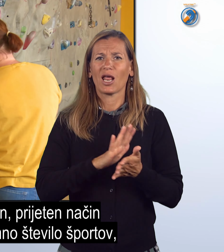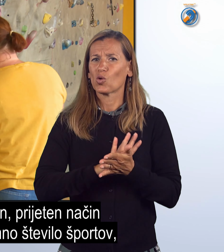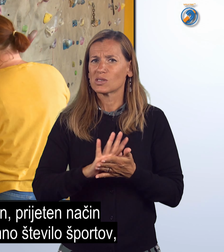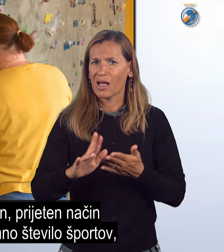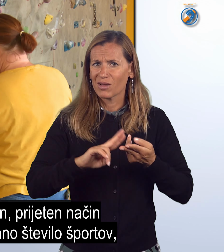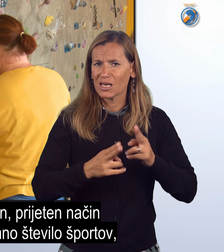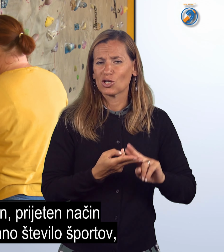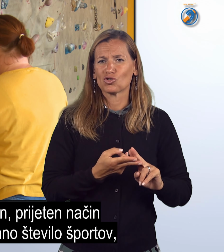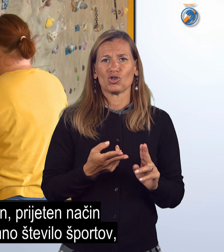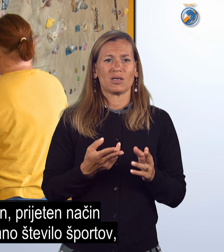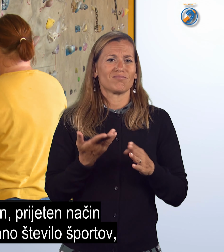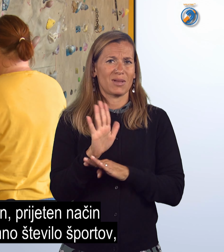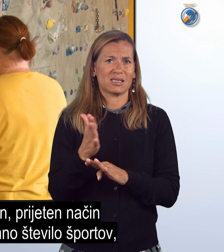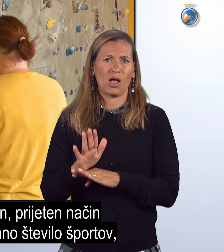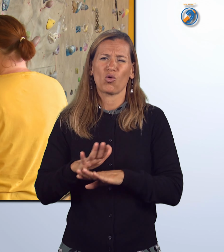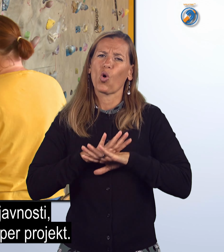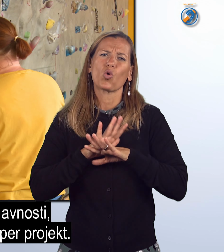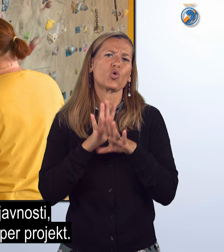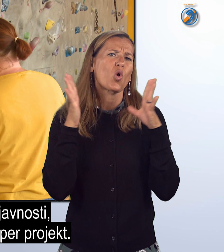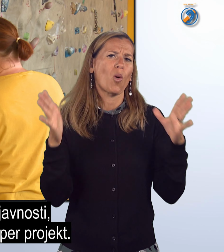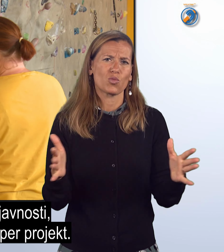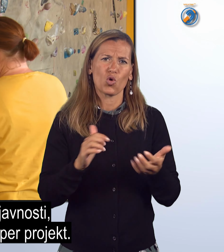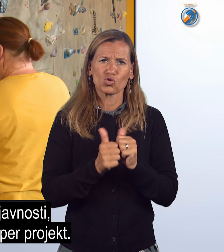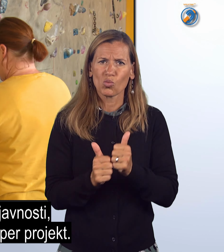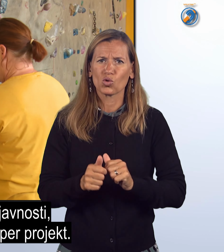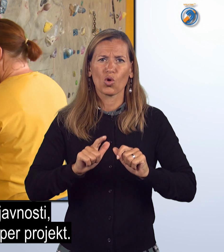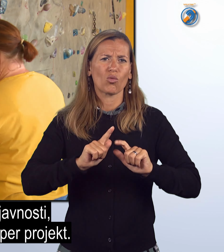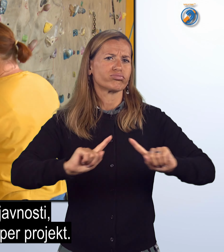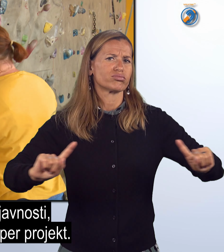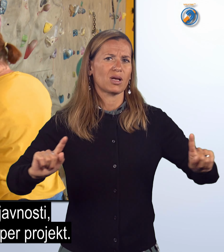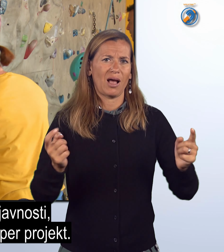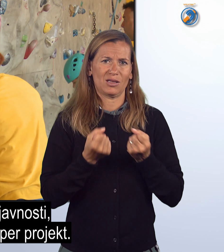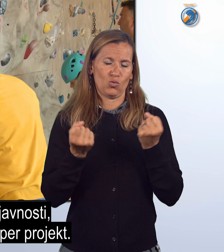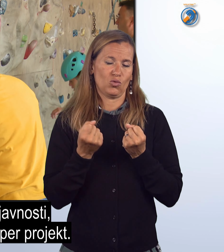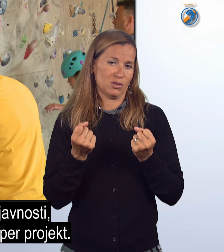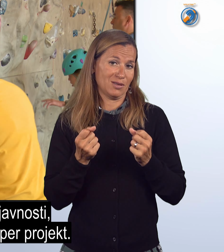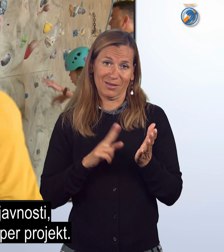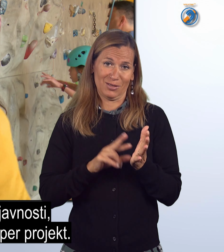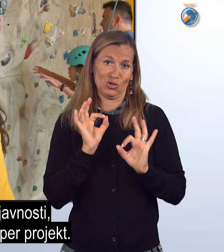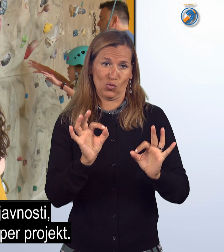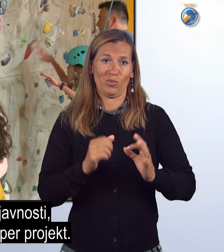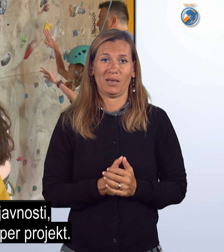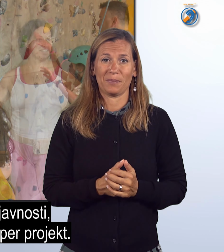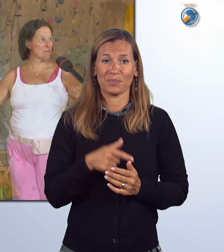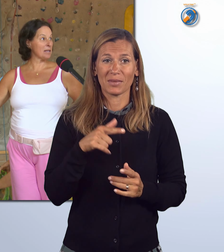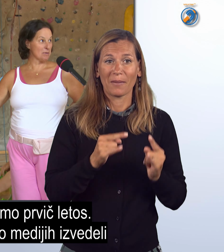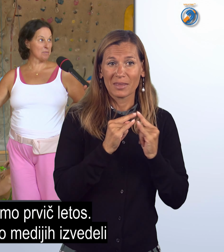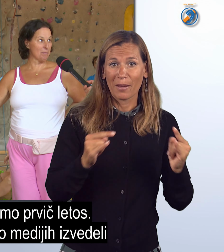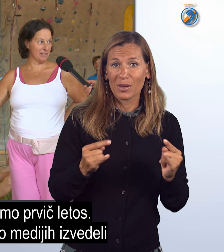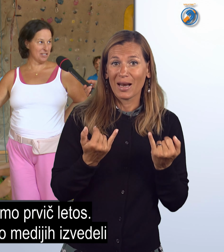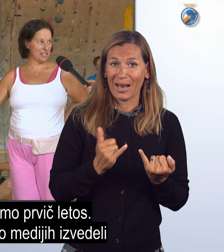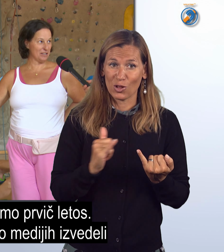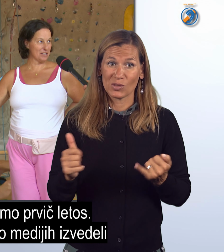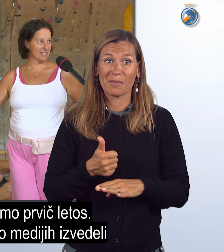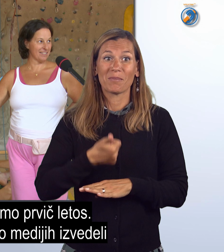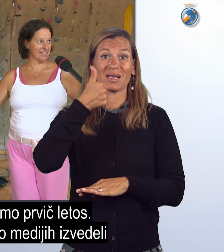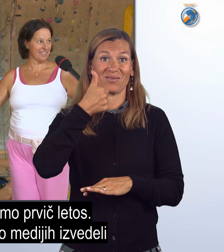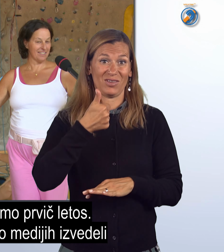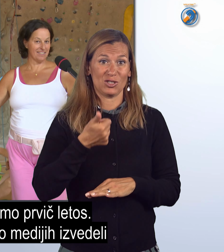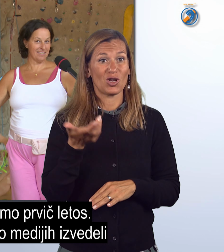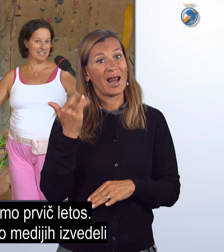način predstavljeno. Ogromno število športov, drugih aktivnosti, tako da, super projekt. Na tem taboru smo prvič